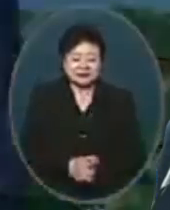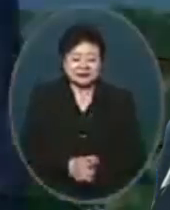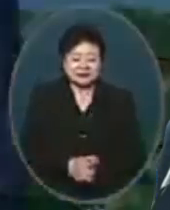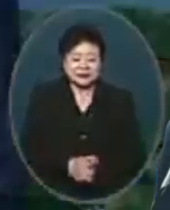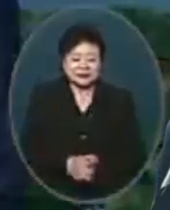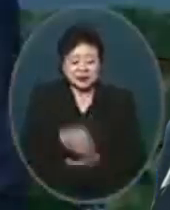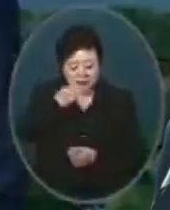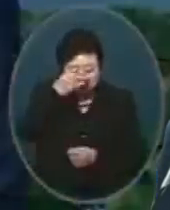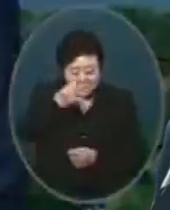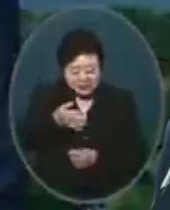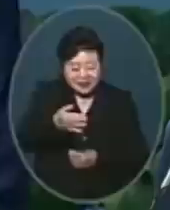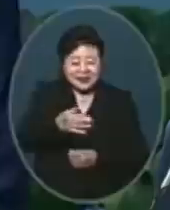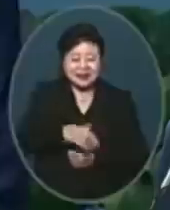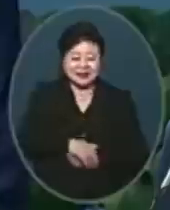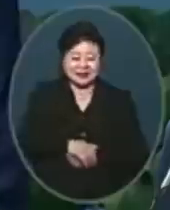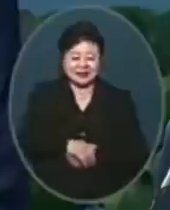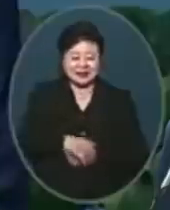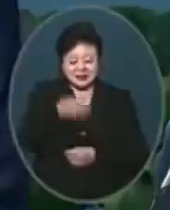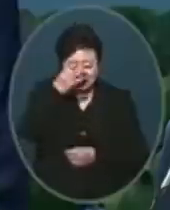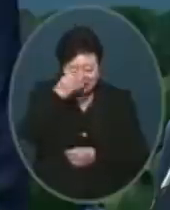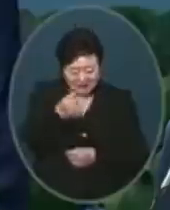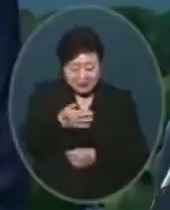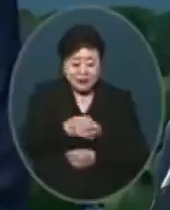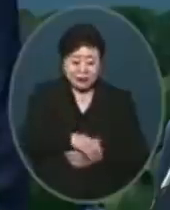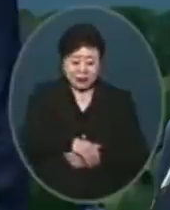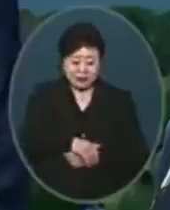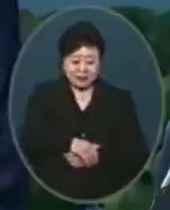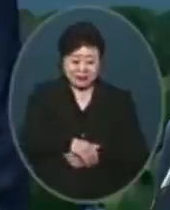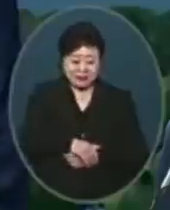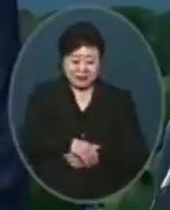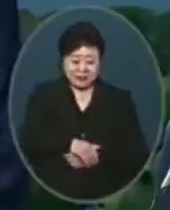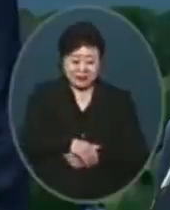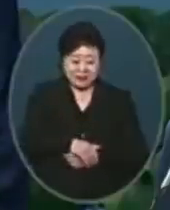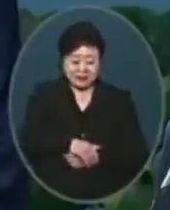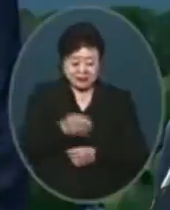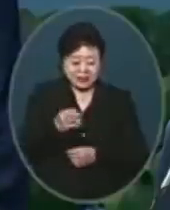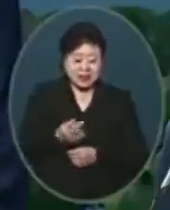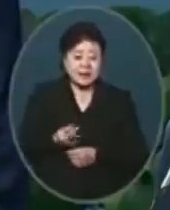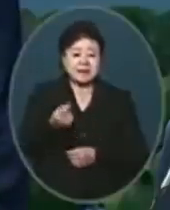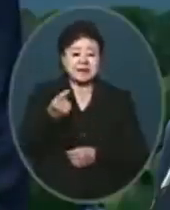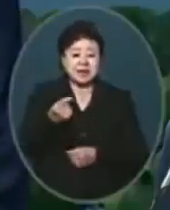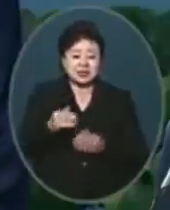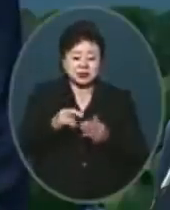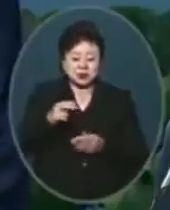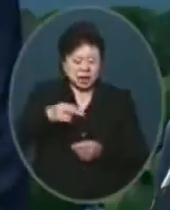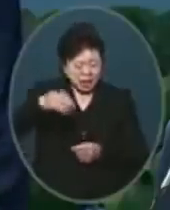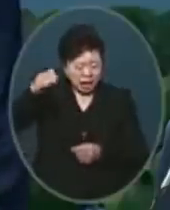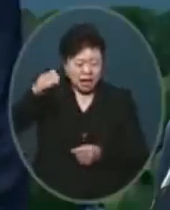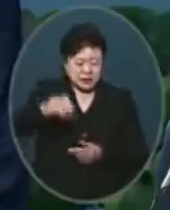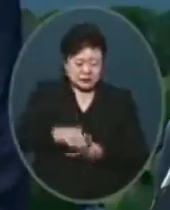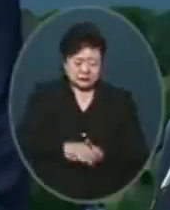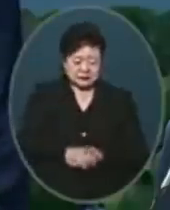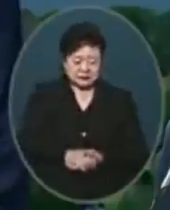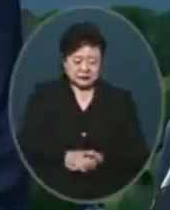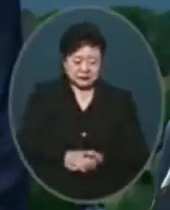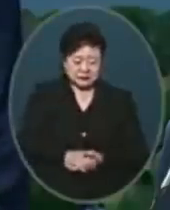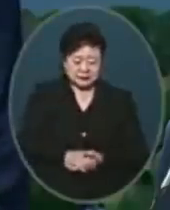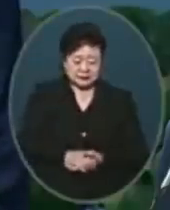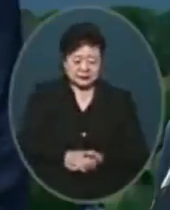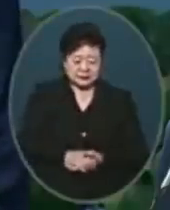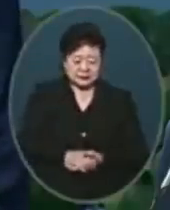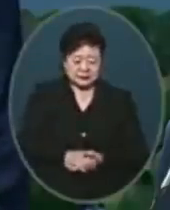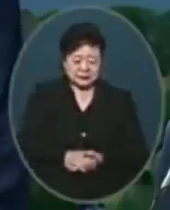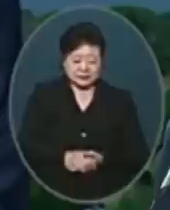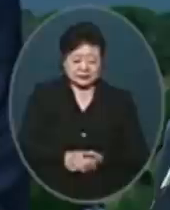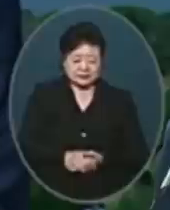아유, 미안합니다. 미안합니다. 미안이 아니라 빨리 집으로 돌아가시오. 우리가 사람